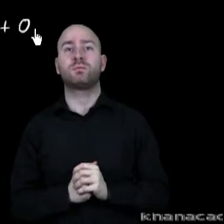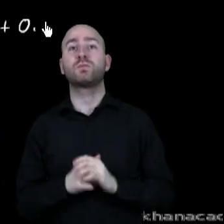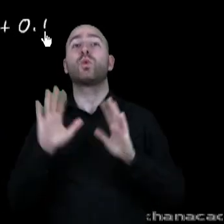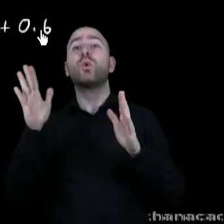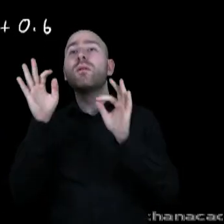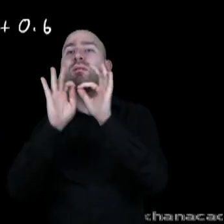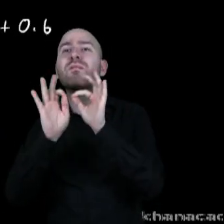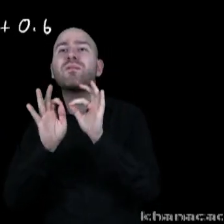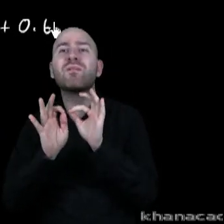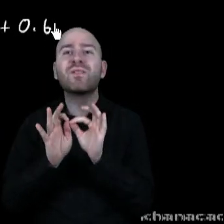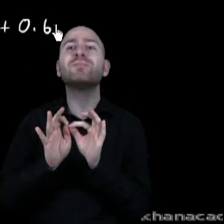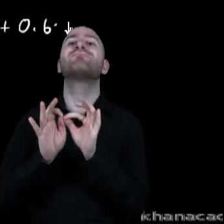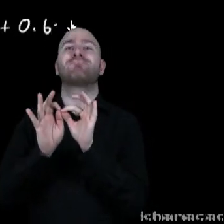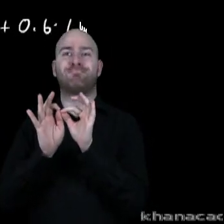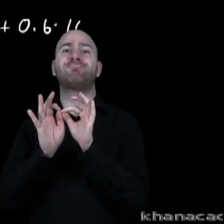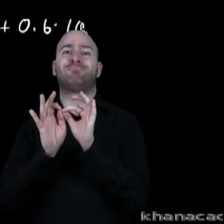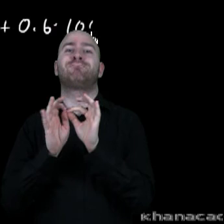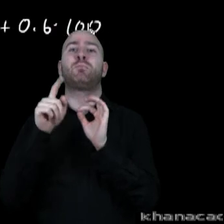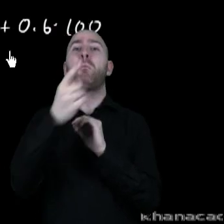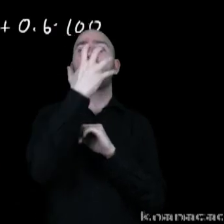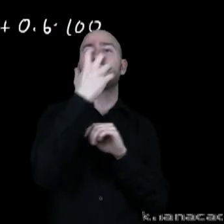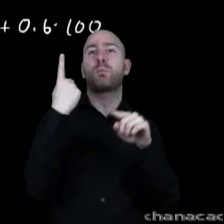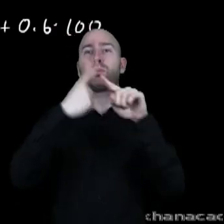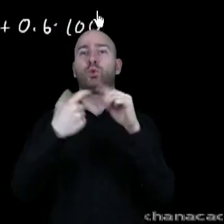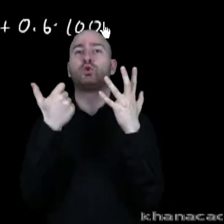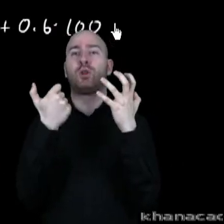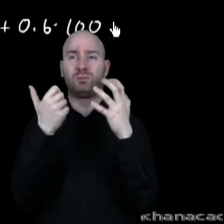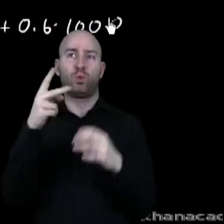a to jest 500 plus 600, czyli 1100.